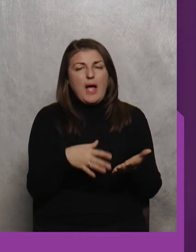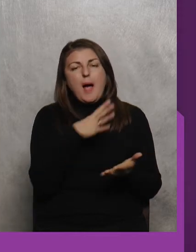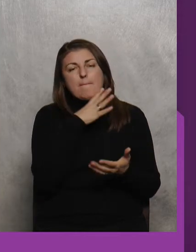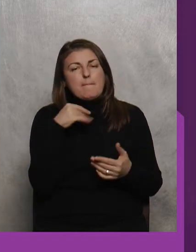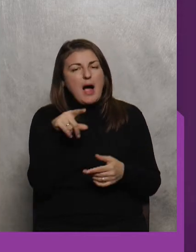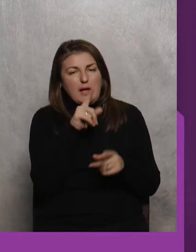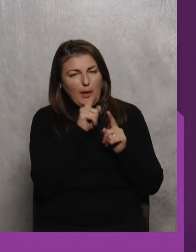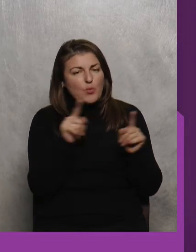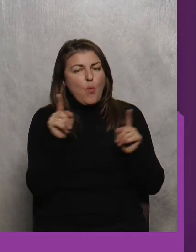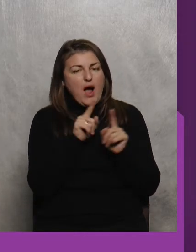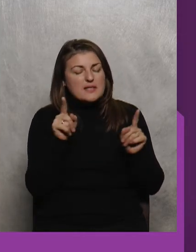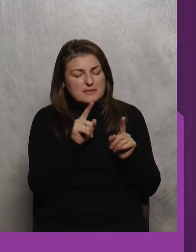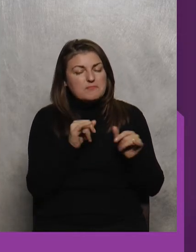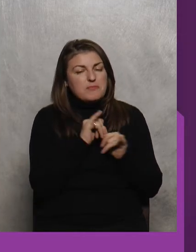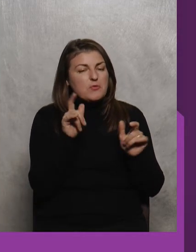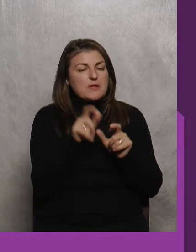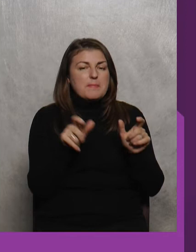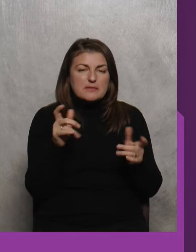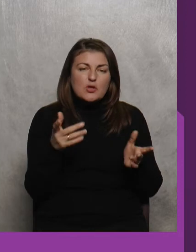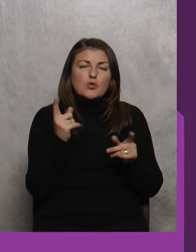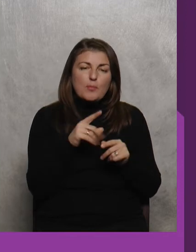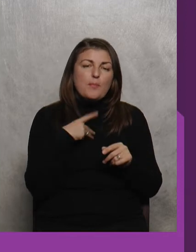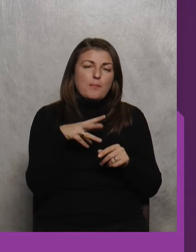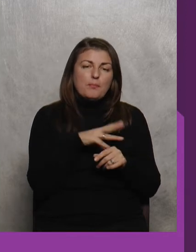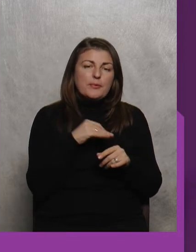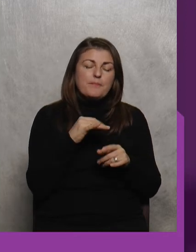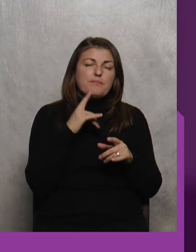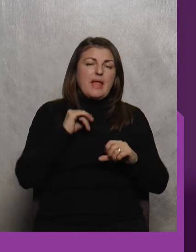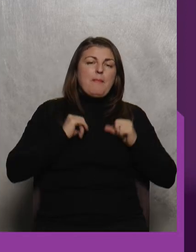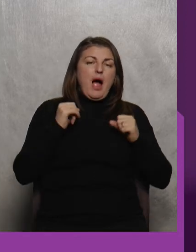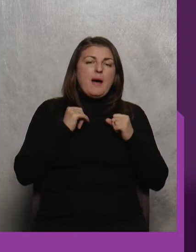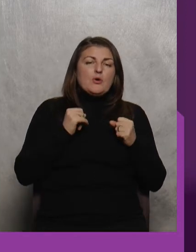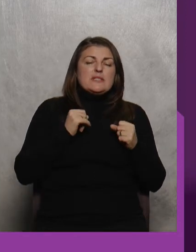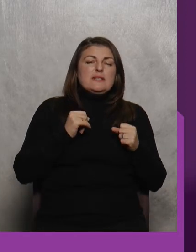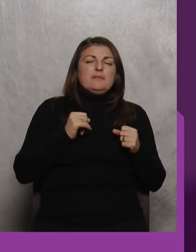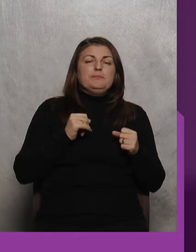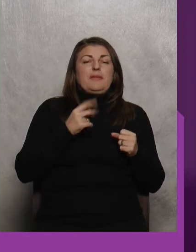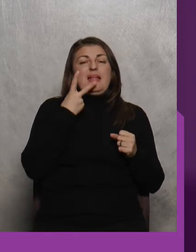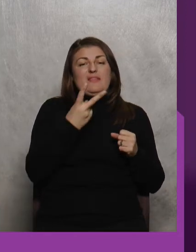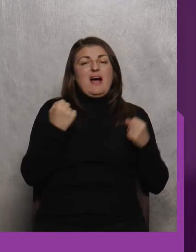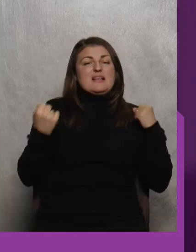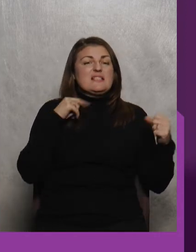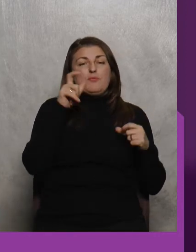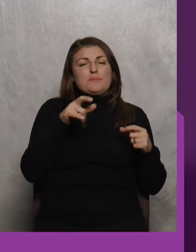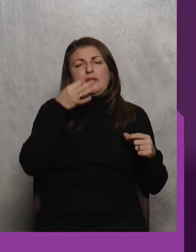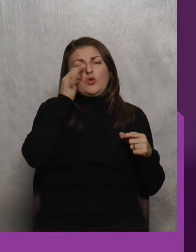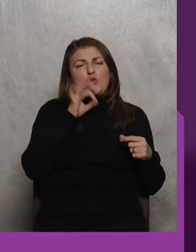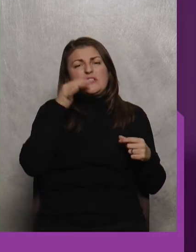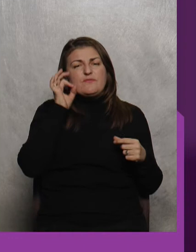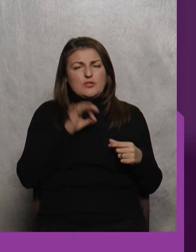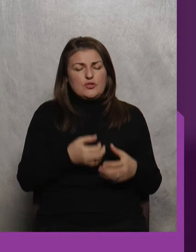Багато нюансів, шановне панство, тому ми намагаємося з два паном спортсмени Геннадієм. Досвідчені.